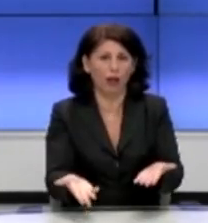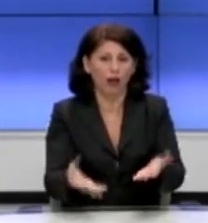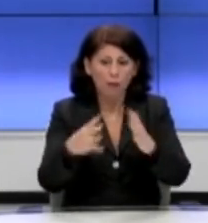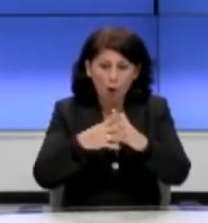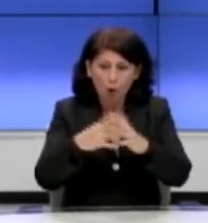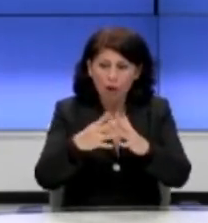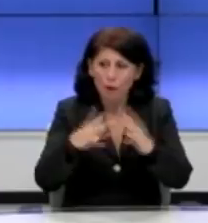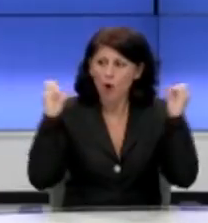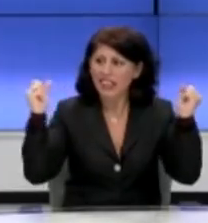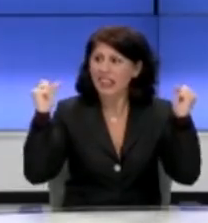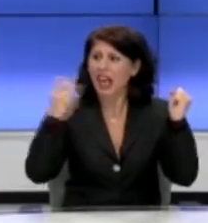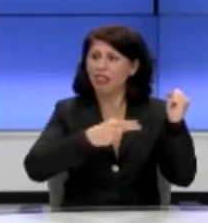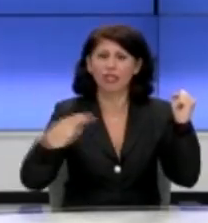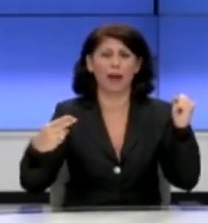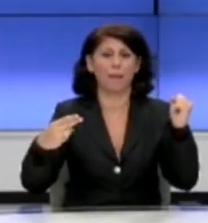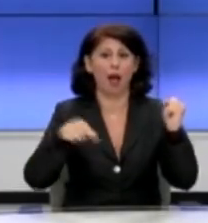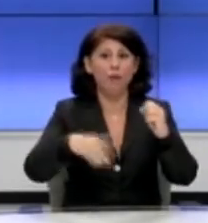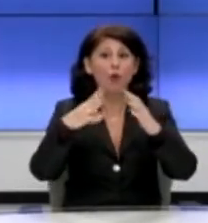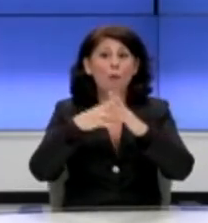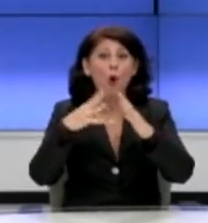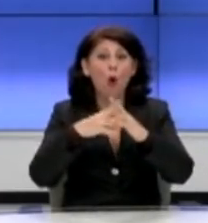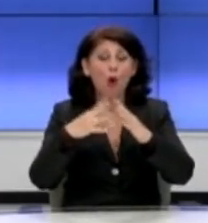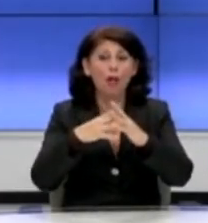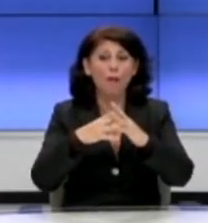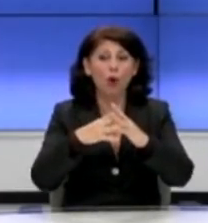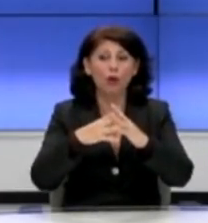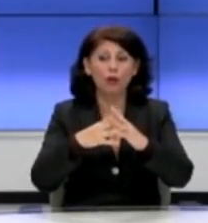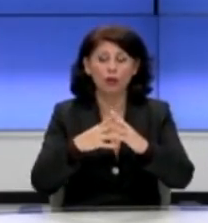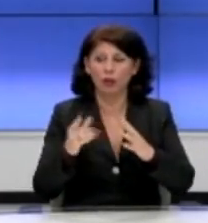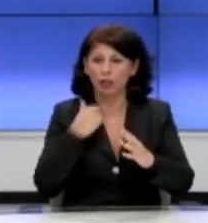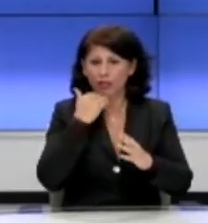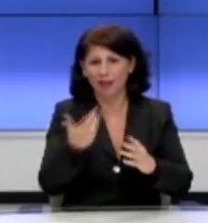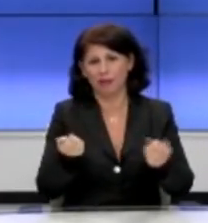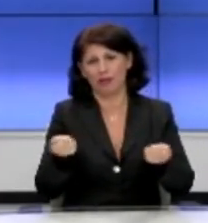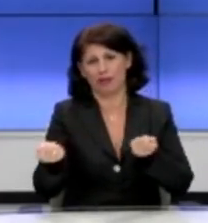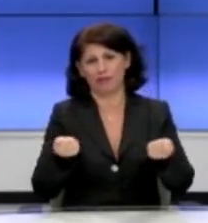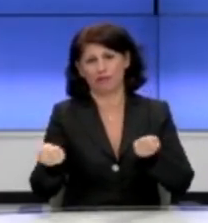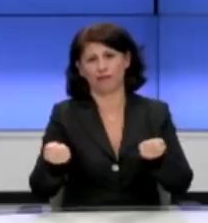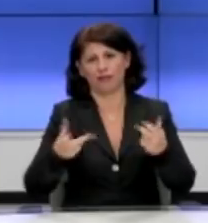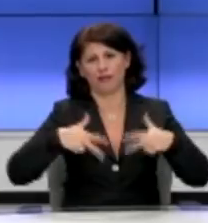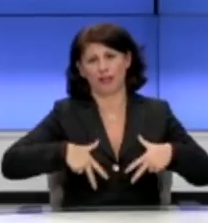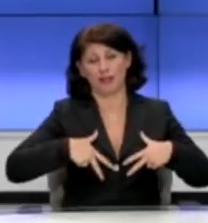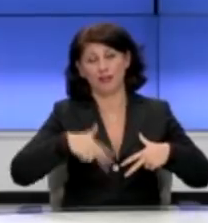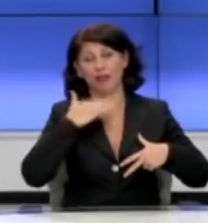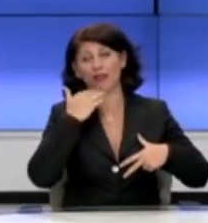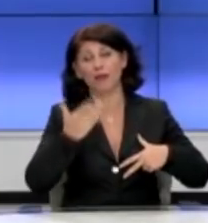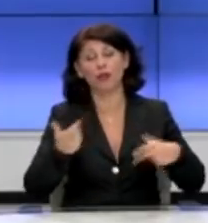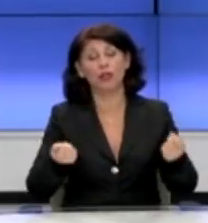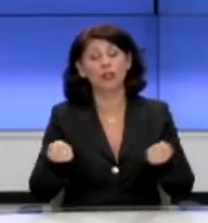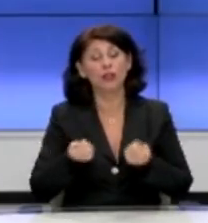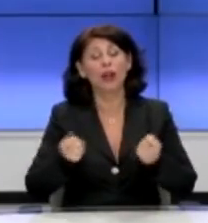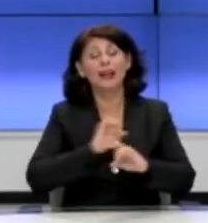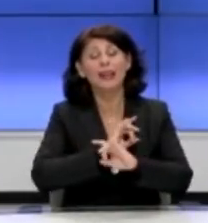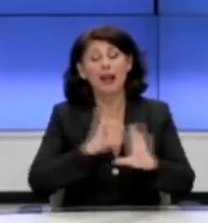ότι αυτόν τον πόλεμο δεν μπορεί να τον διεξάγει αυτή η κυβέρνηση. Όπως επίσης δεν μπορεί να τον διεξάγει και